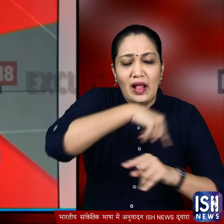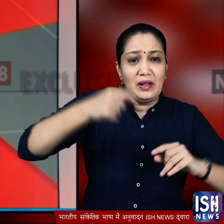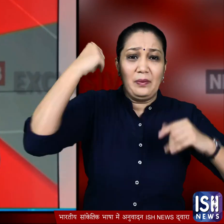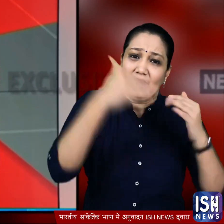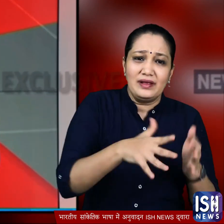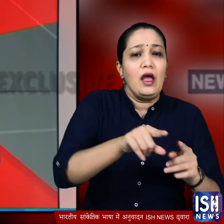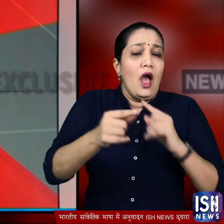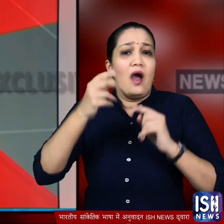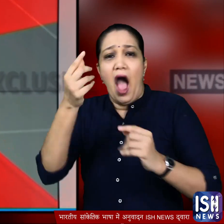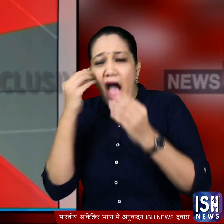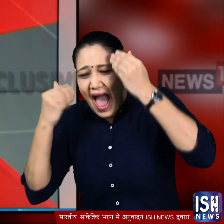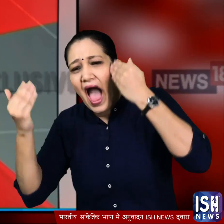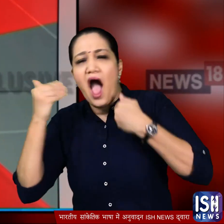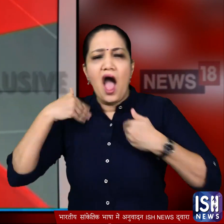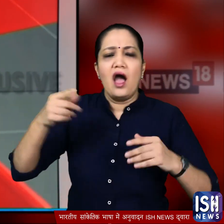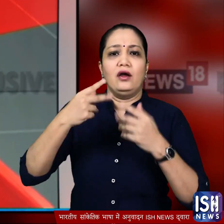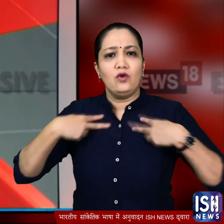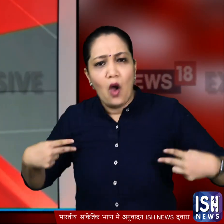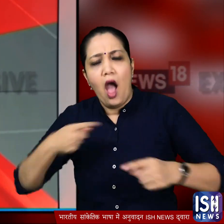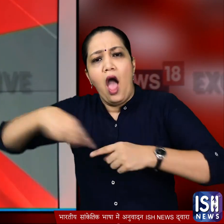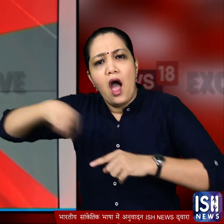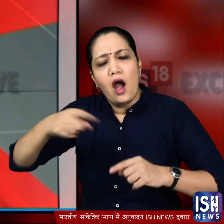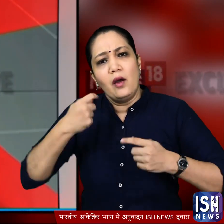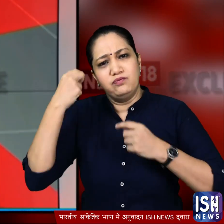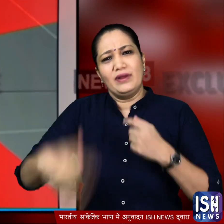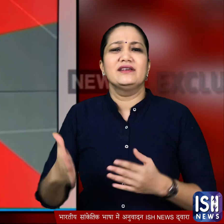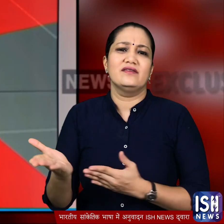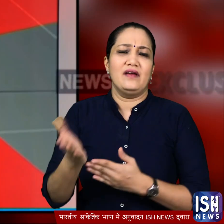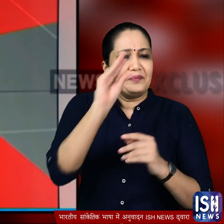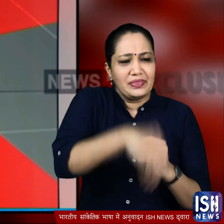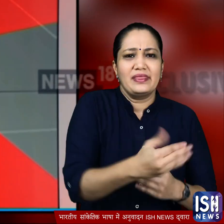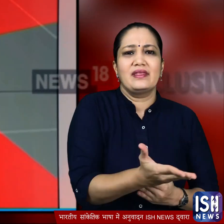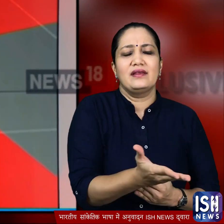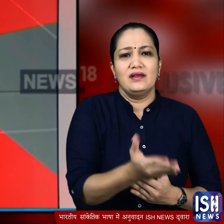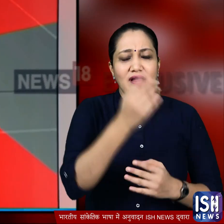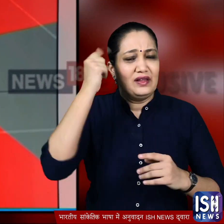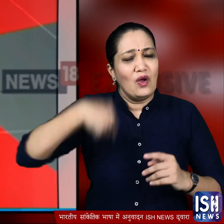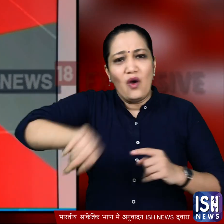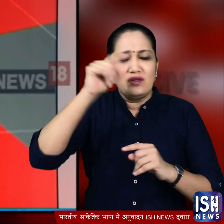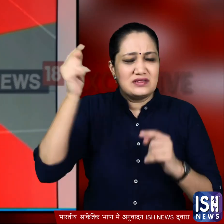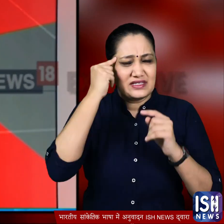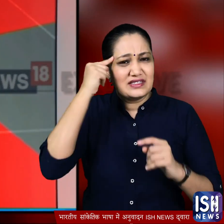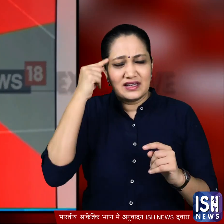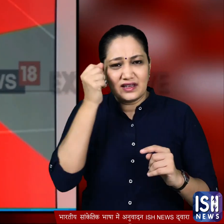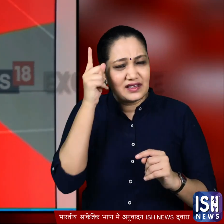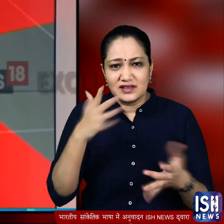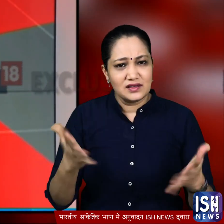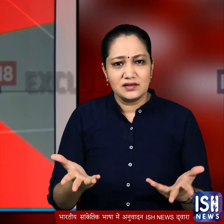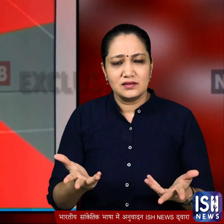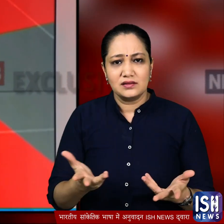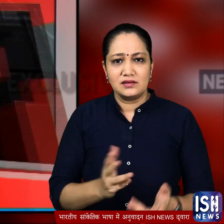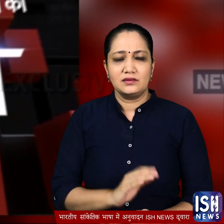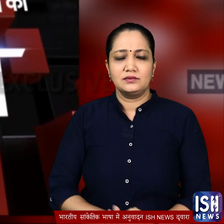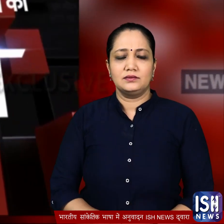की कीमत से कई गुना रकम इलाज और मुकदमे में फूकनी पड़ती है। लेकिन इतनी मोटी सी बात भी कुछ लोगों की अक्ल